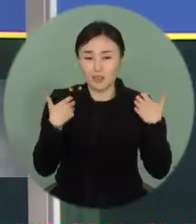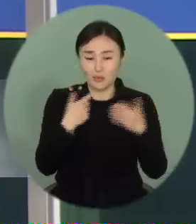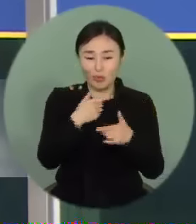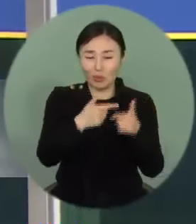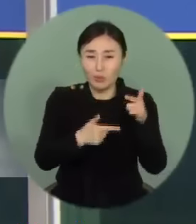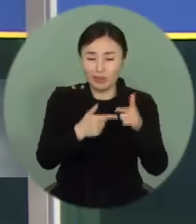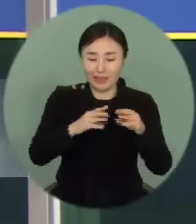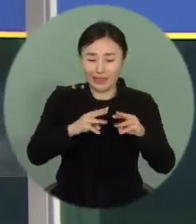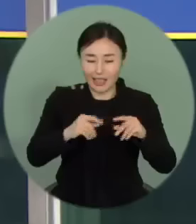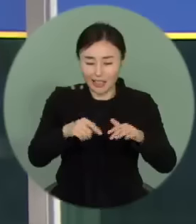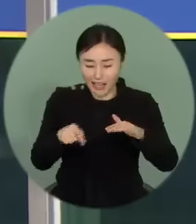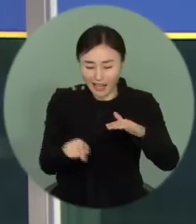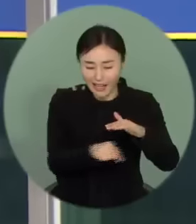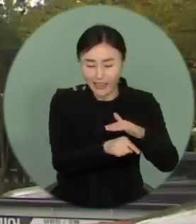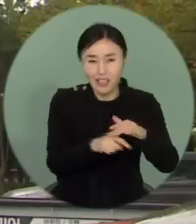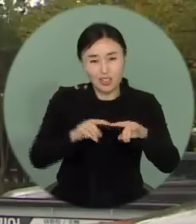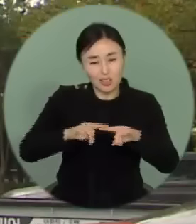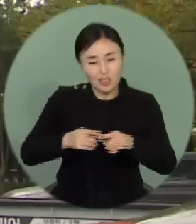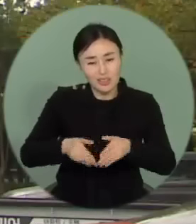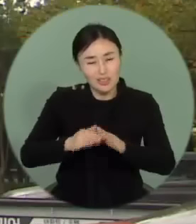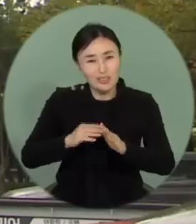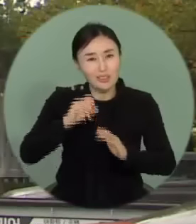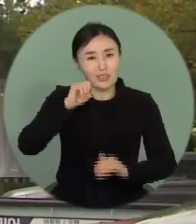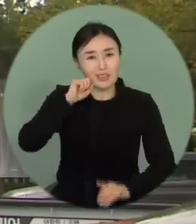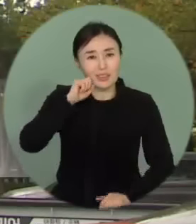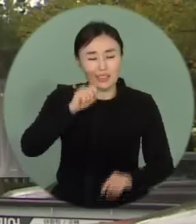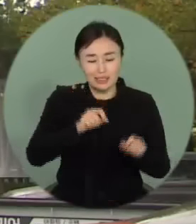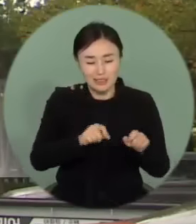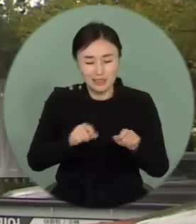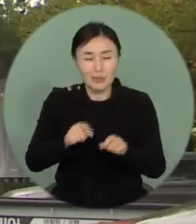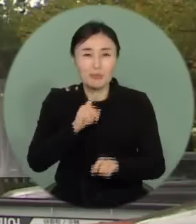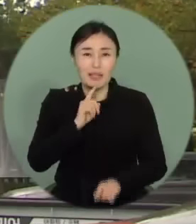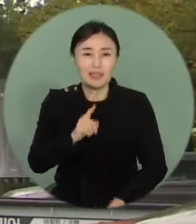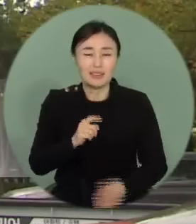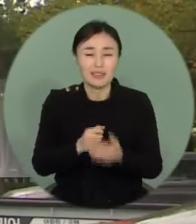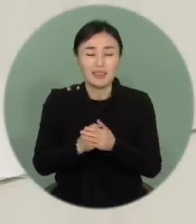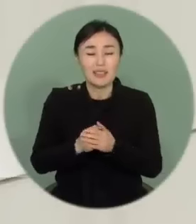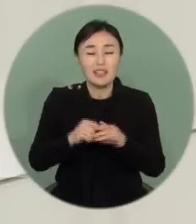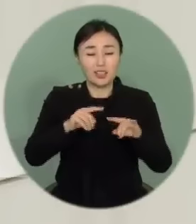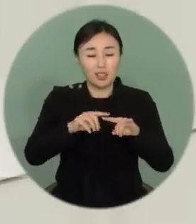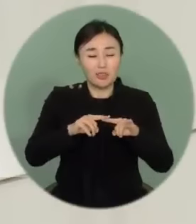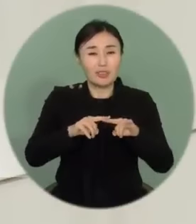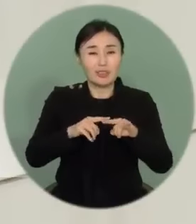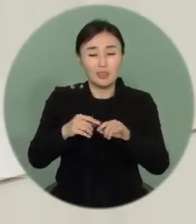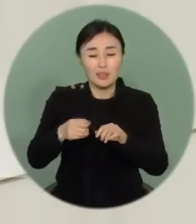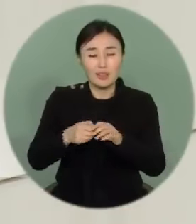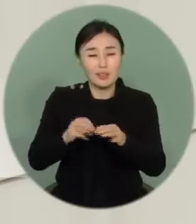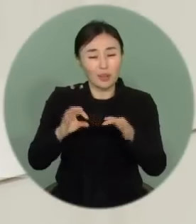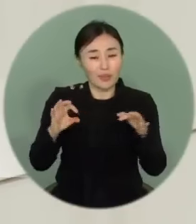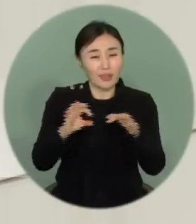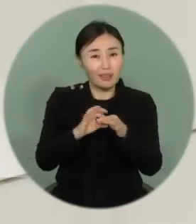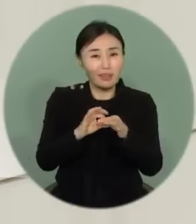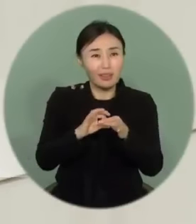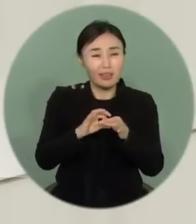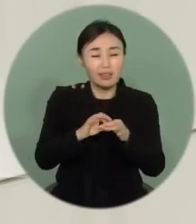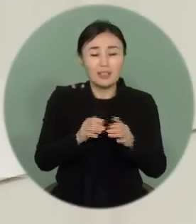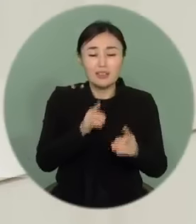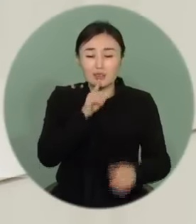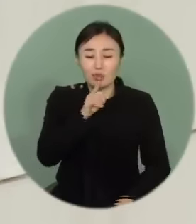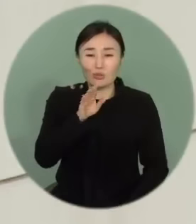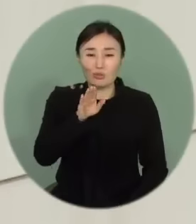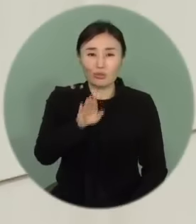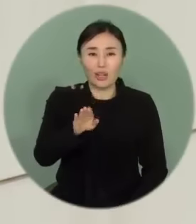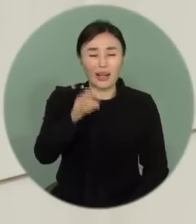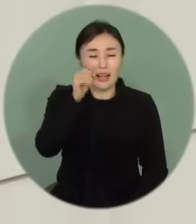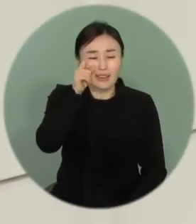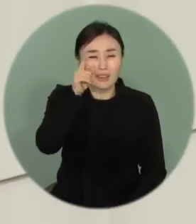문제로 운영이 늦어졌다고 해명했지만 한전 측은 전기 공급 절차는 신청 이후 통상 길어야 한 달이 소요된다며 지중화